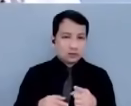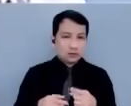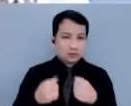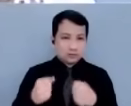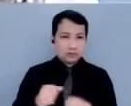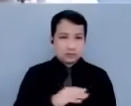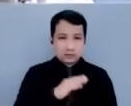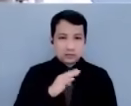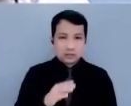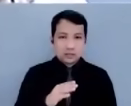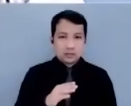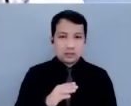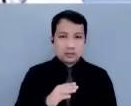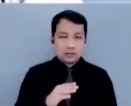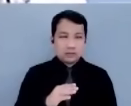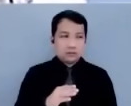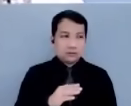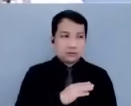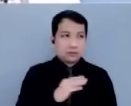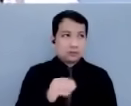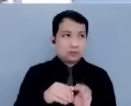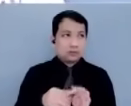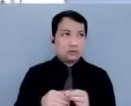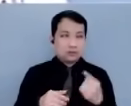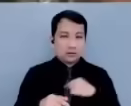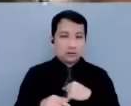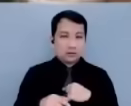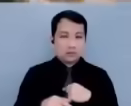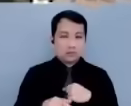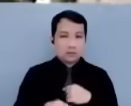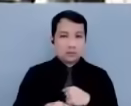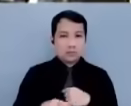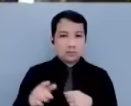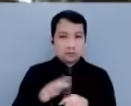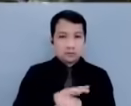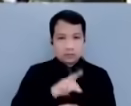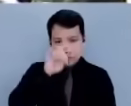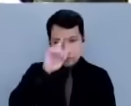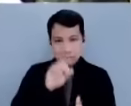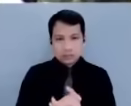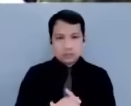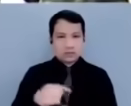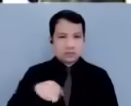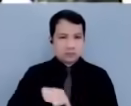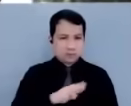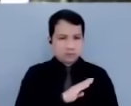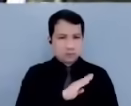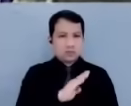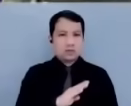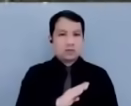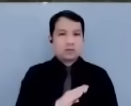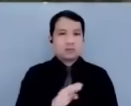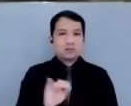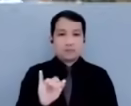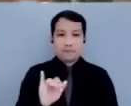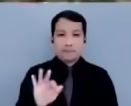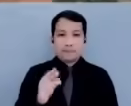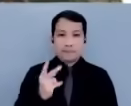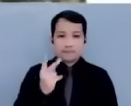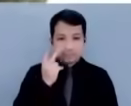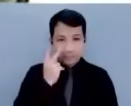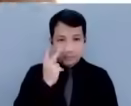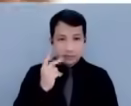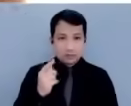loob, lakas ng loob, at buo ang paniniwala. Buo ng aming loob na kung sakaling may